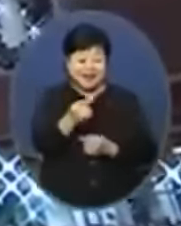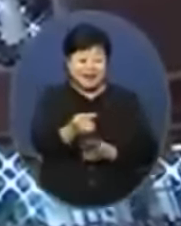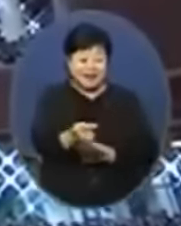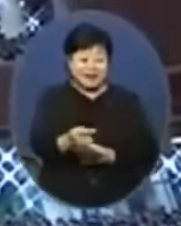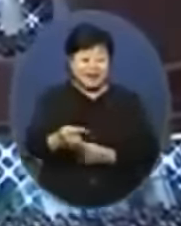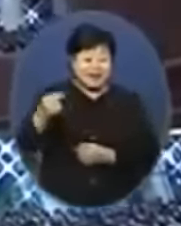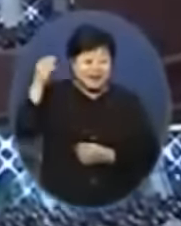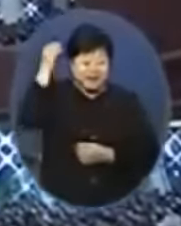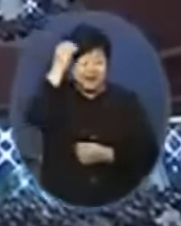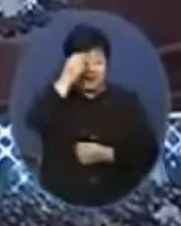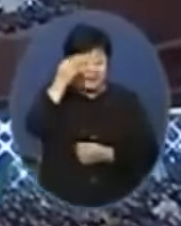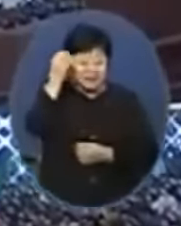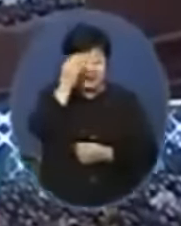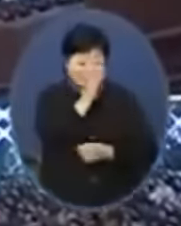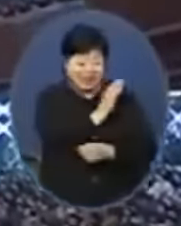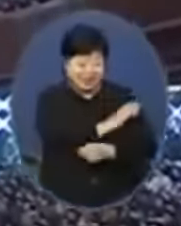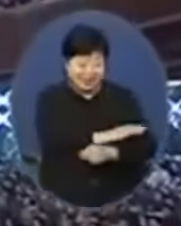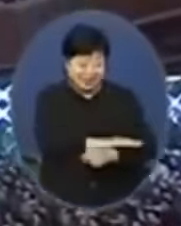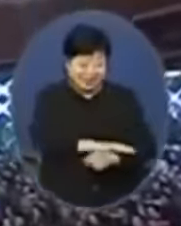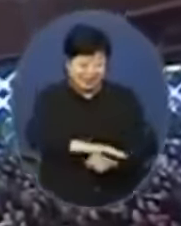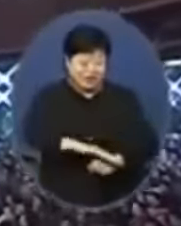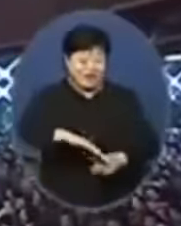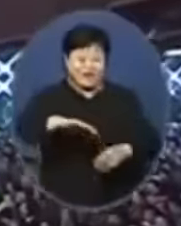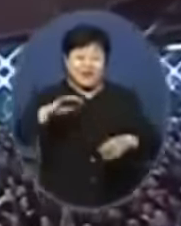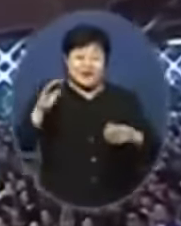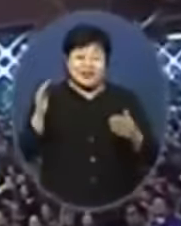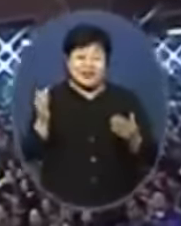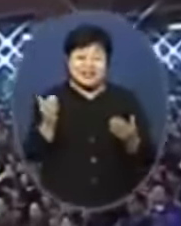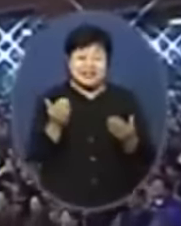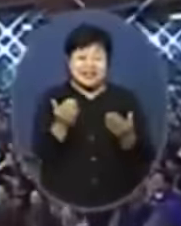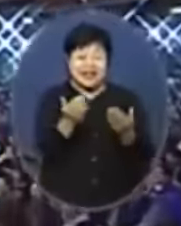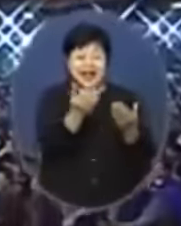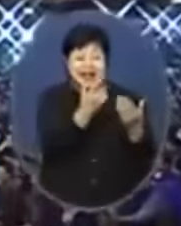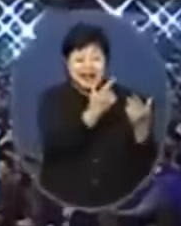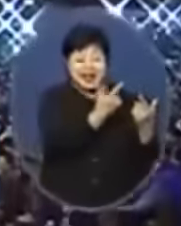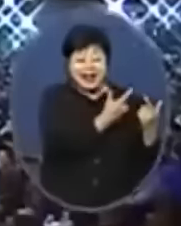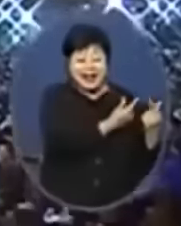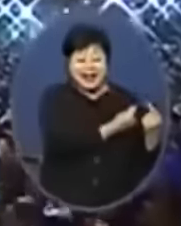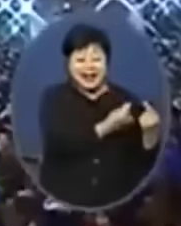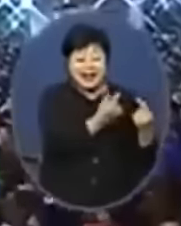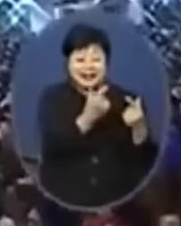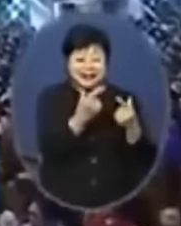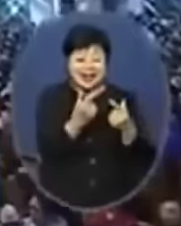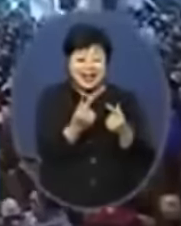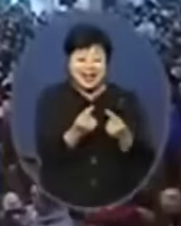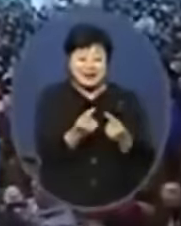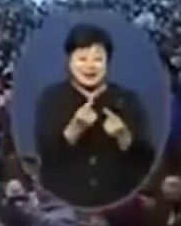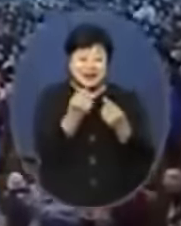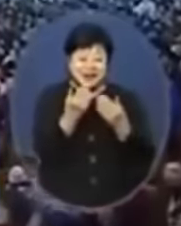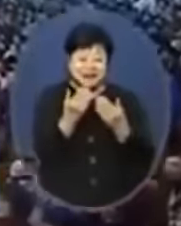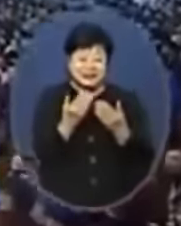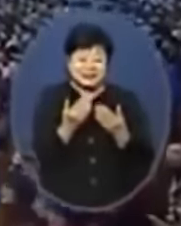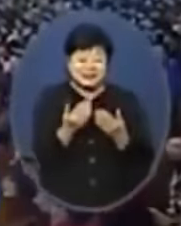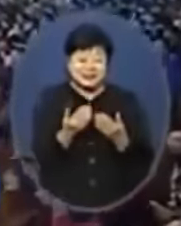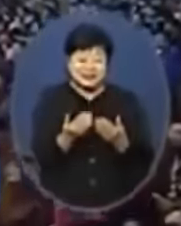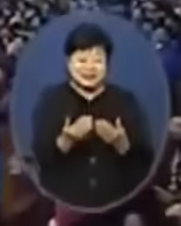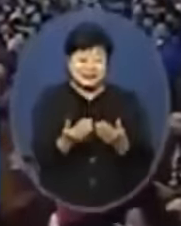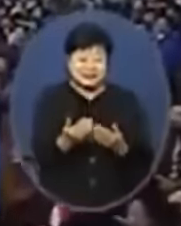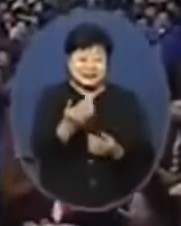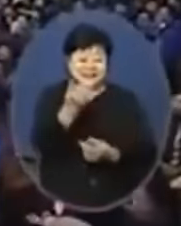자여 내 영혼이 잘 된